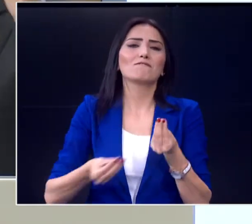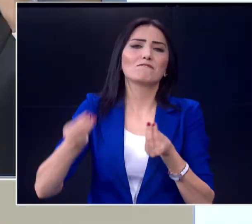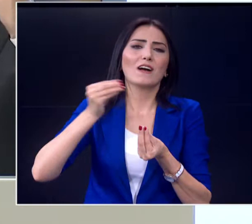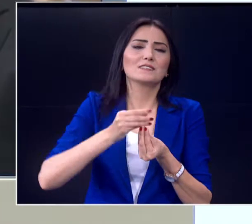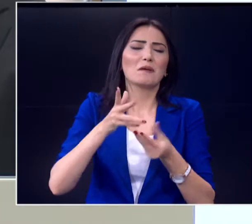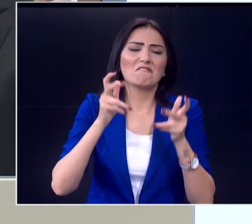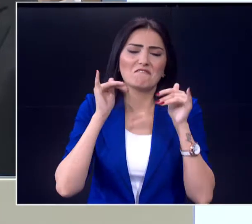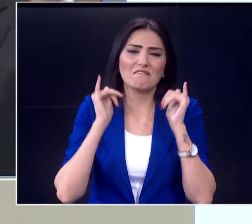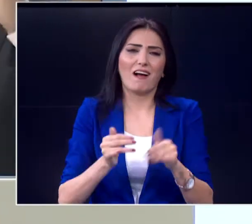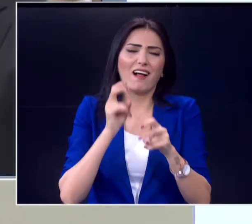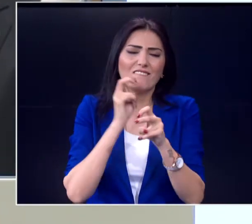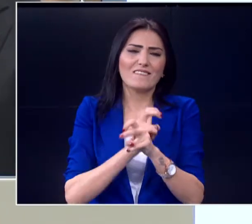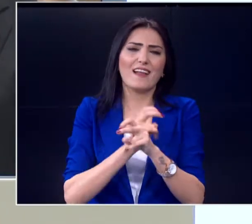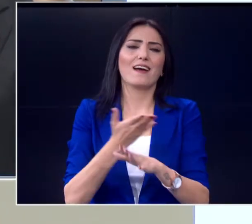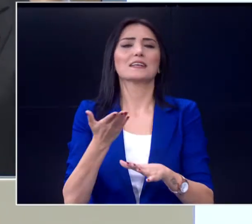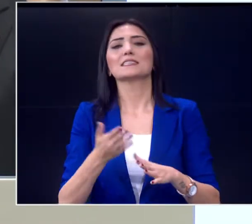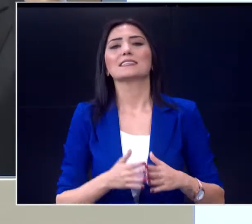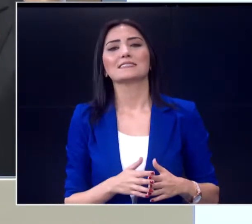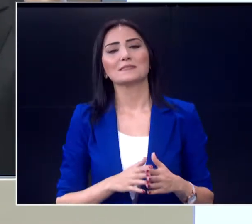bir felaket, bir fecaat.